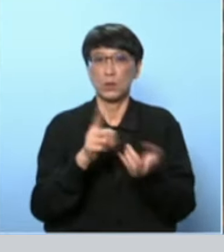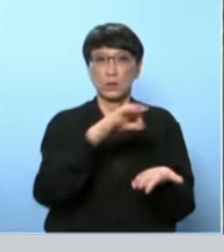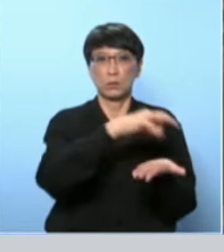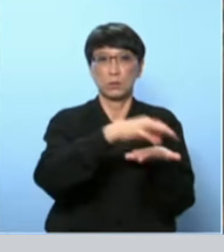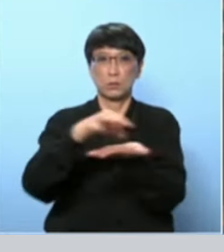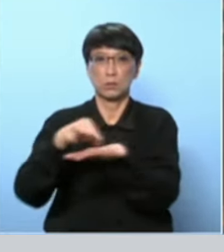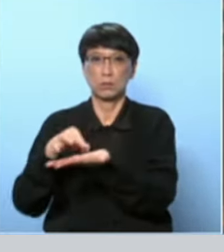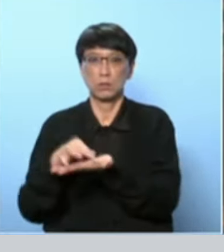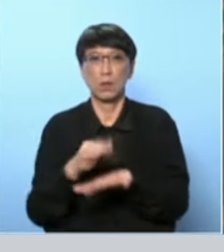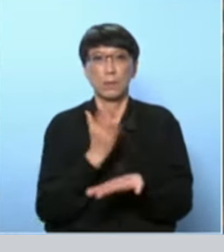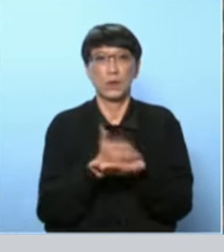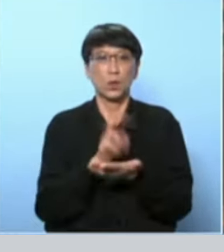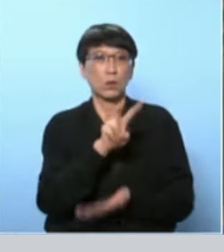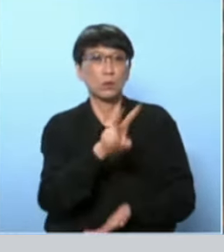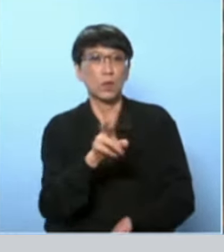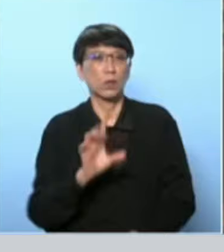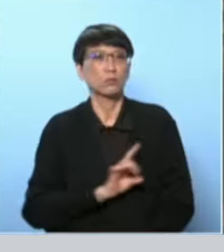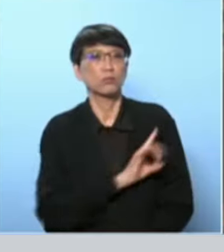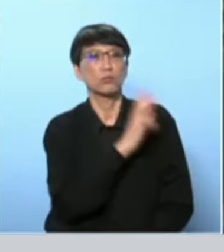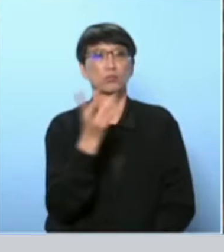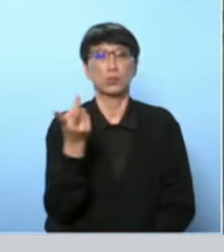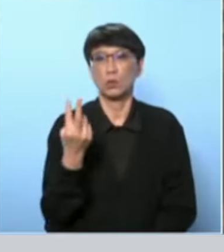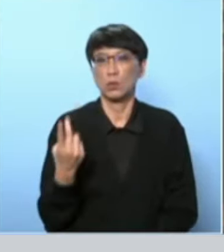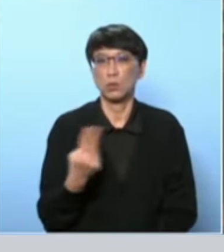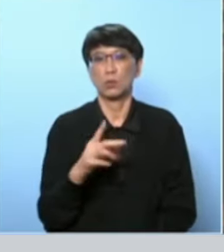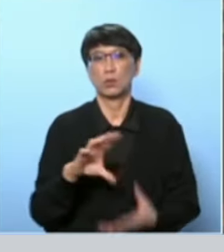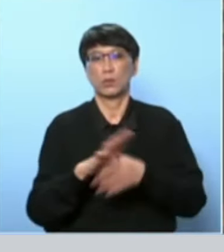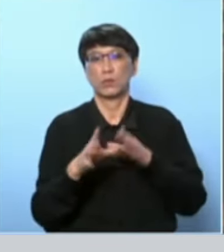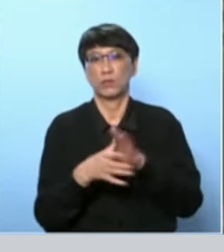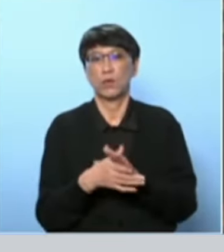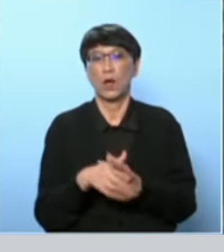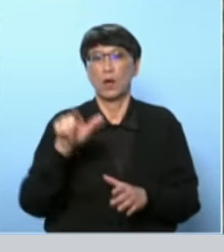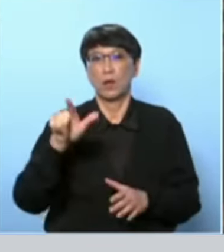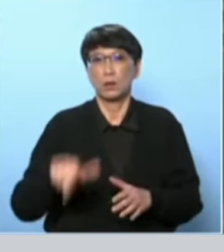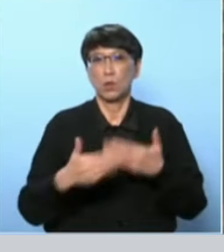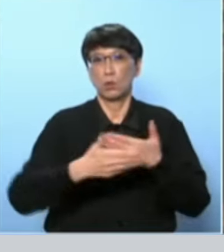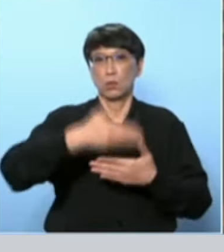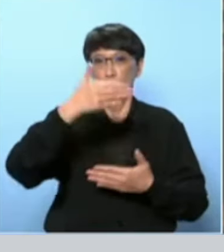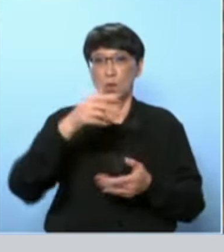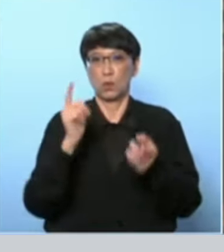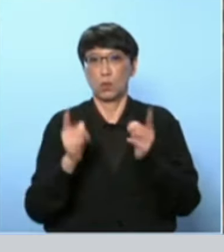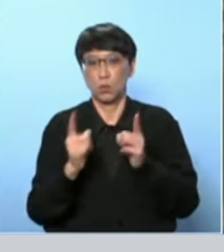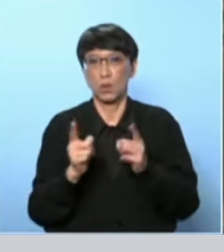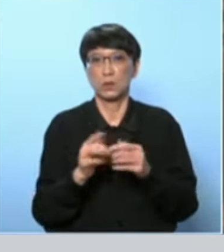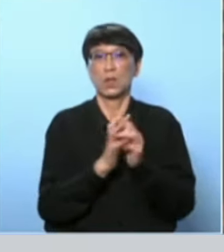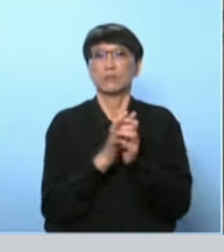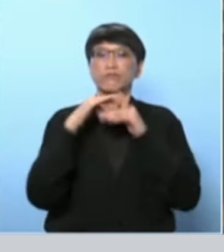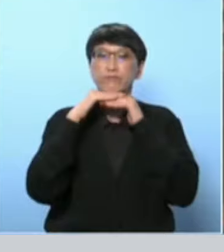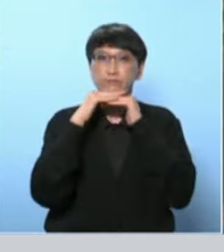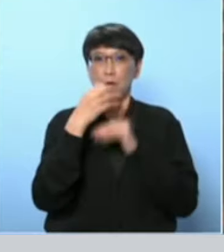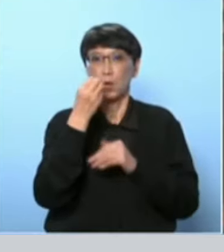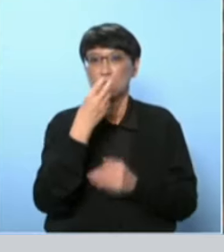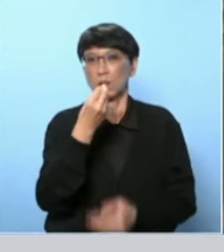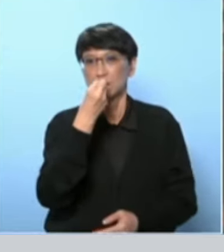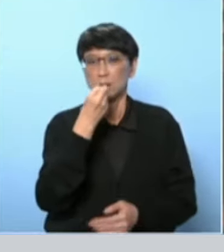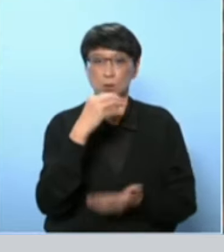區，或者睇有啲睇綠色，有啲可能睇啲文化古蹟，可能有啲去欣賞我們在香港的美